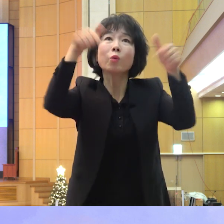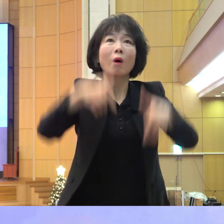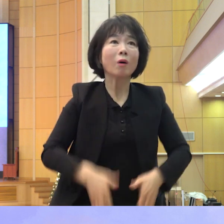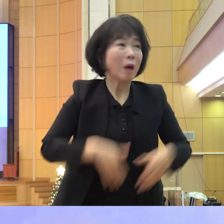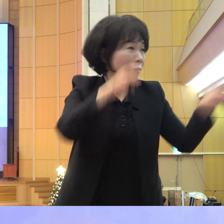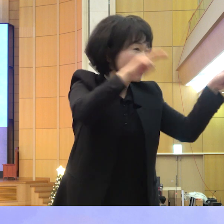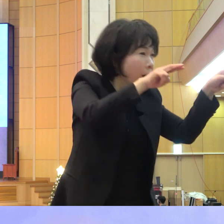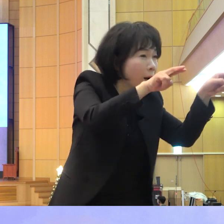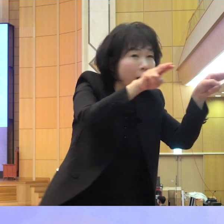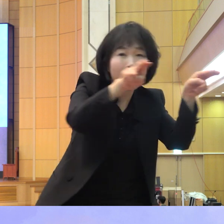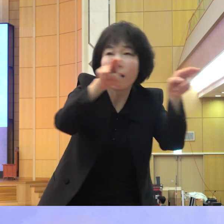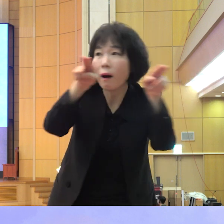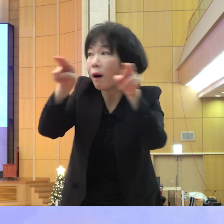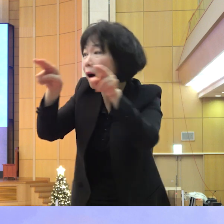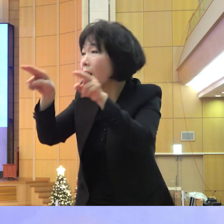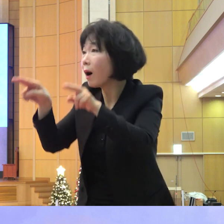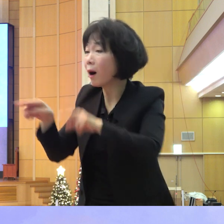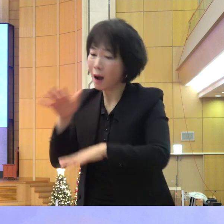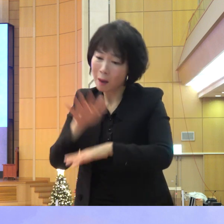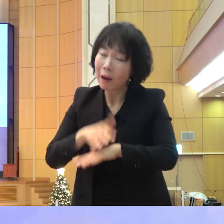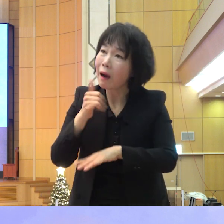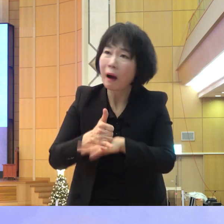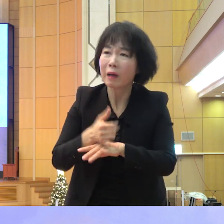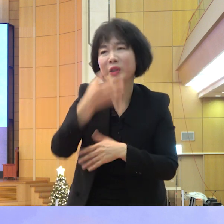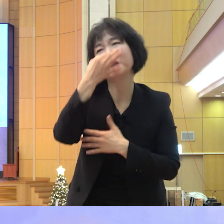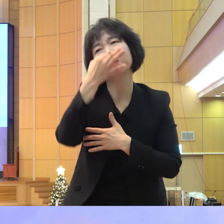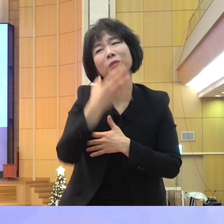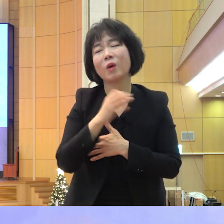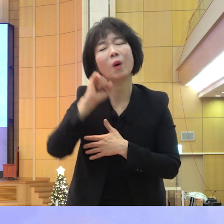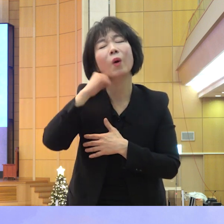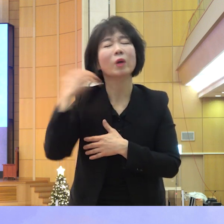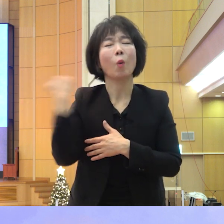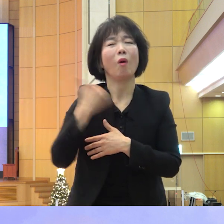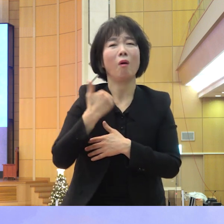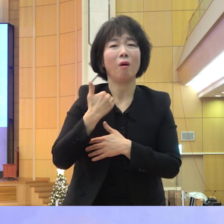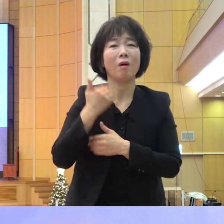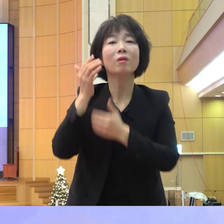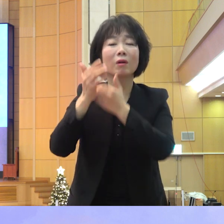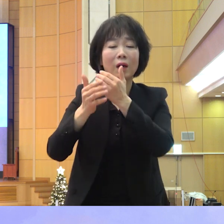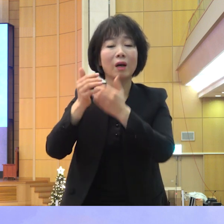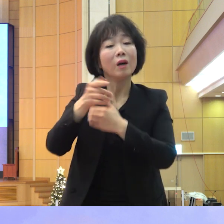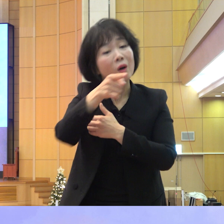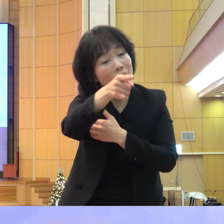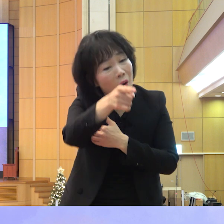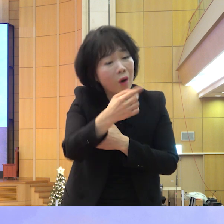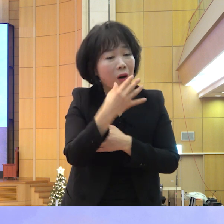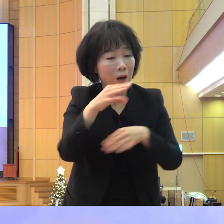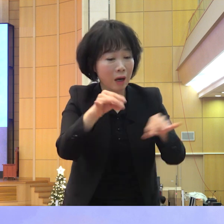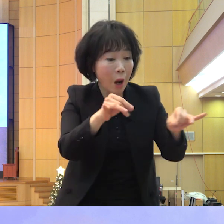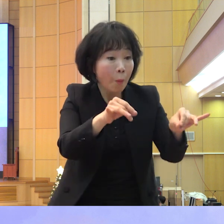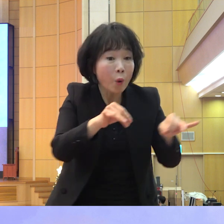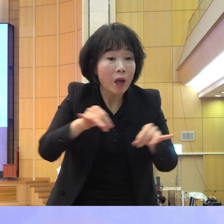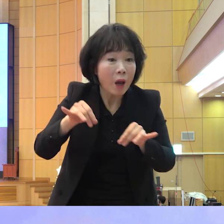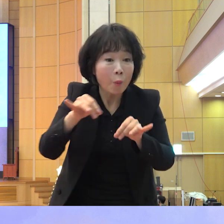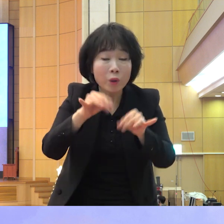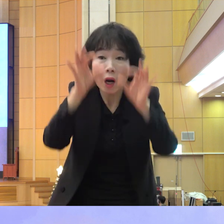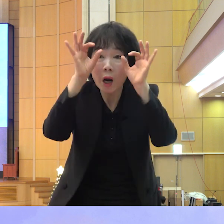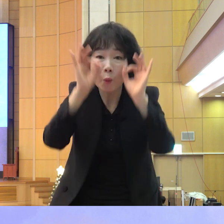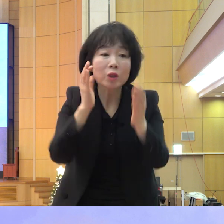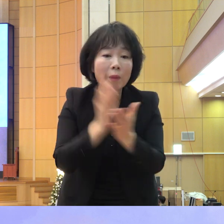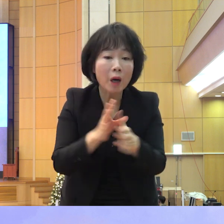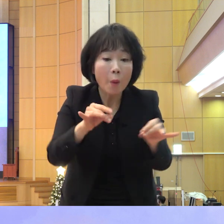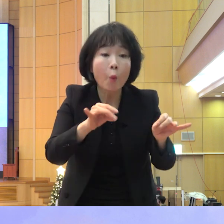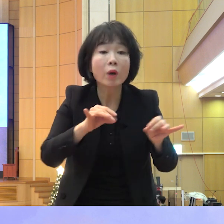어떻게 살아요? 그랬더니 하나님께서 모래알을 왜 모래알로만 보냐, 모래알